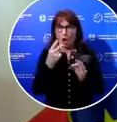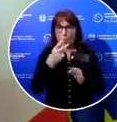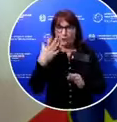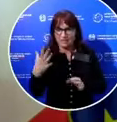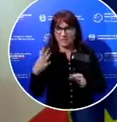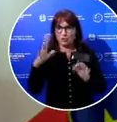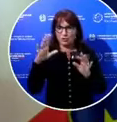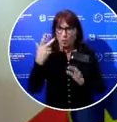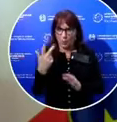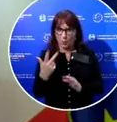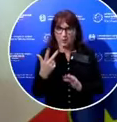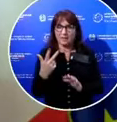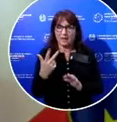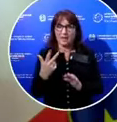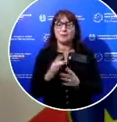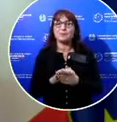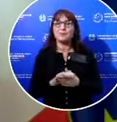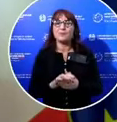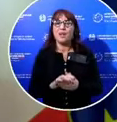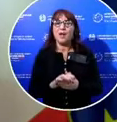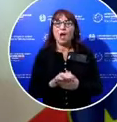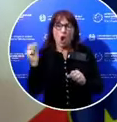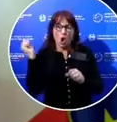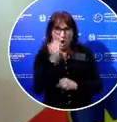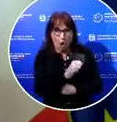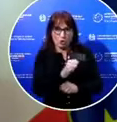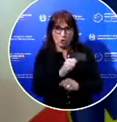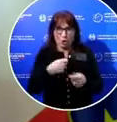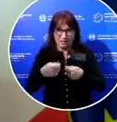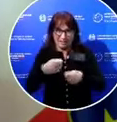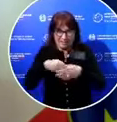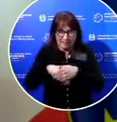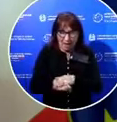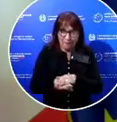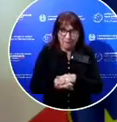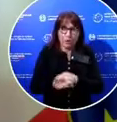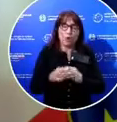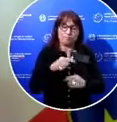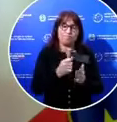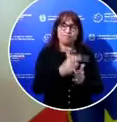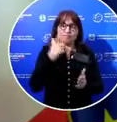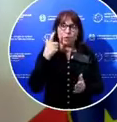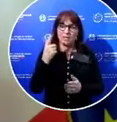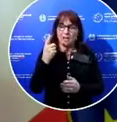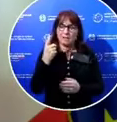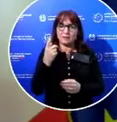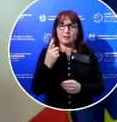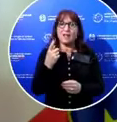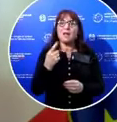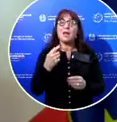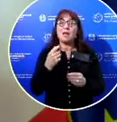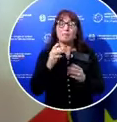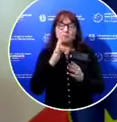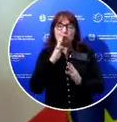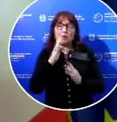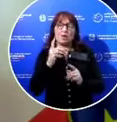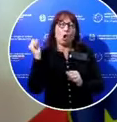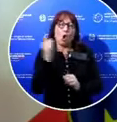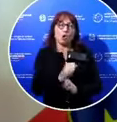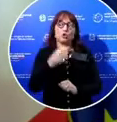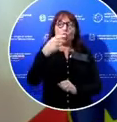ripudio del terrorismo e la cooperazione nel contrasto al narcotraffico sono due dei capisaldi della posizione internazionale nei confronti dei